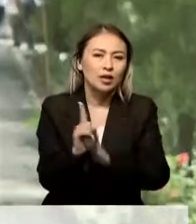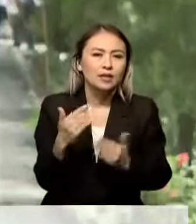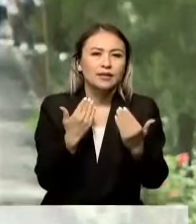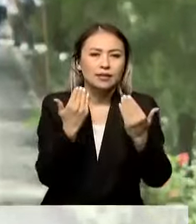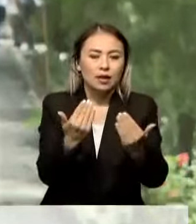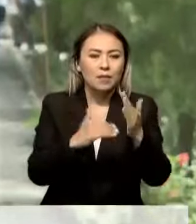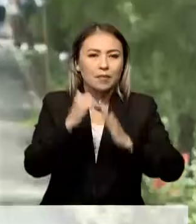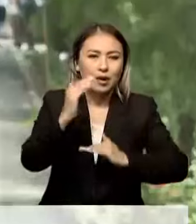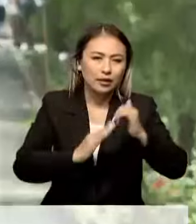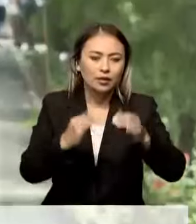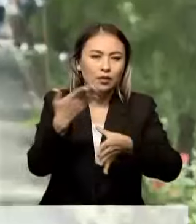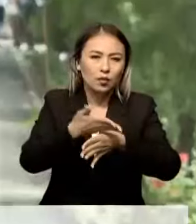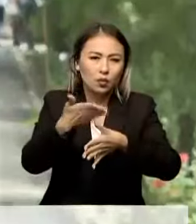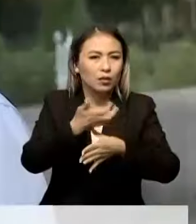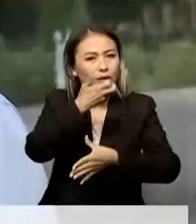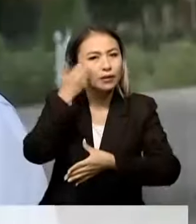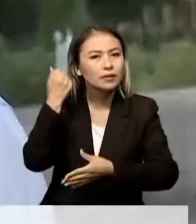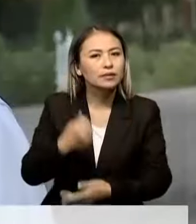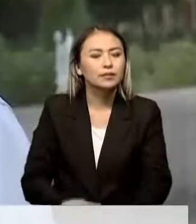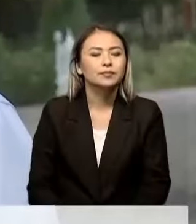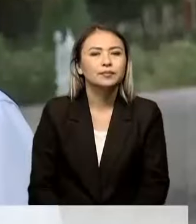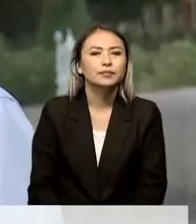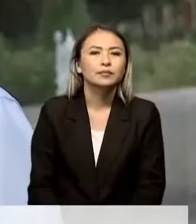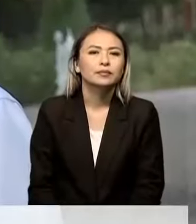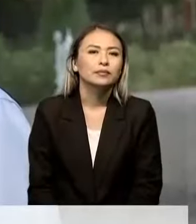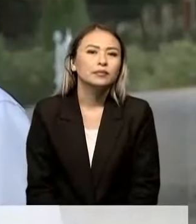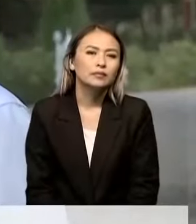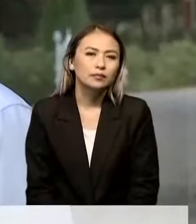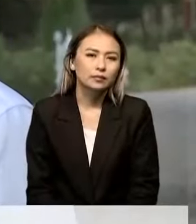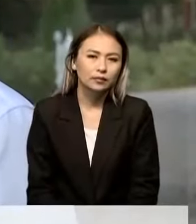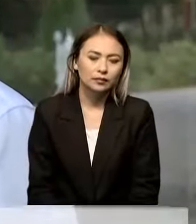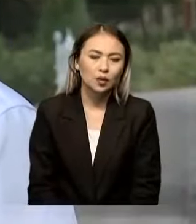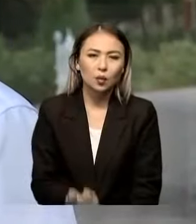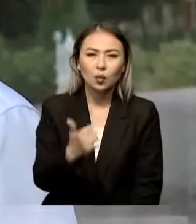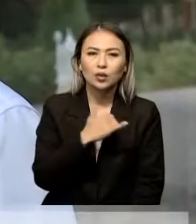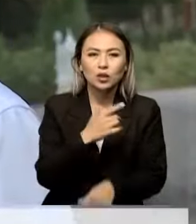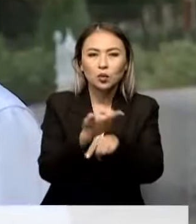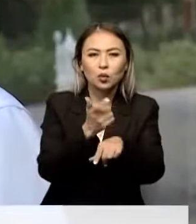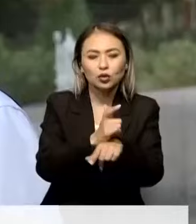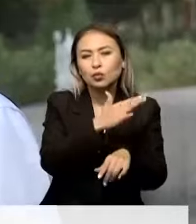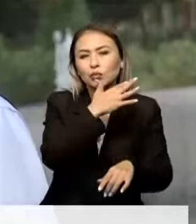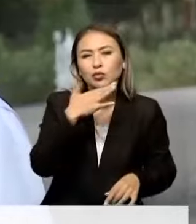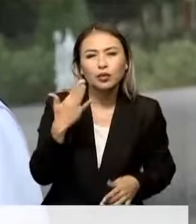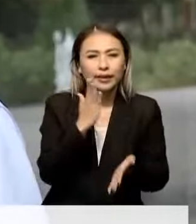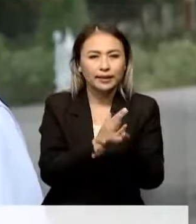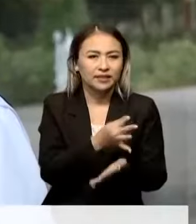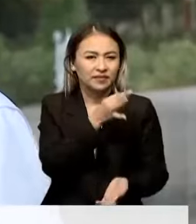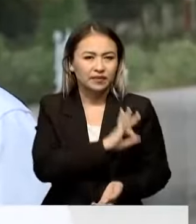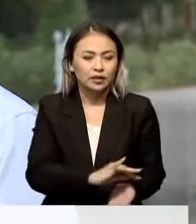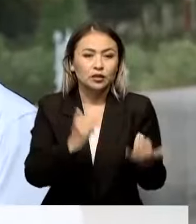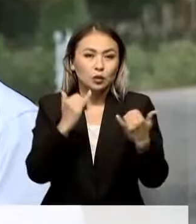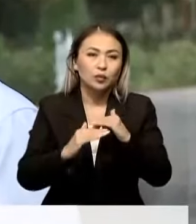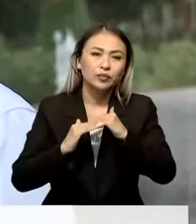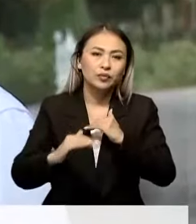сіздердің тәжірибелеріңіз бен көмектеріңіздің арқасында. У нас очень много минералов. Бізде минералдар өте көп. Қазақстандық инвесторлар осы